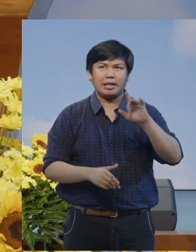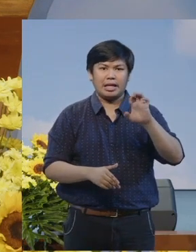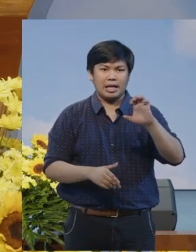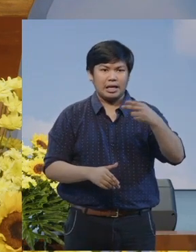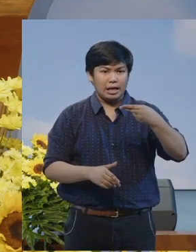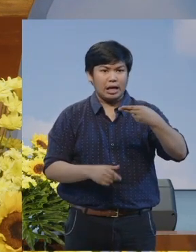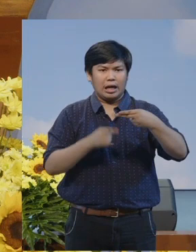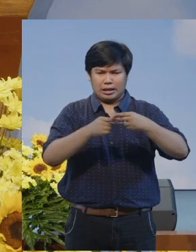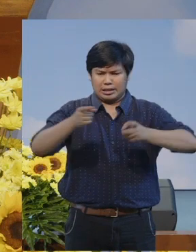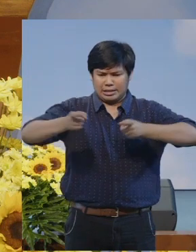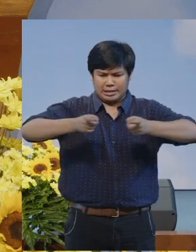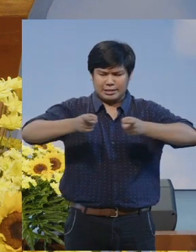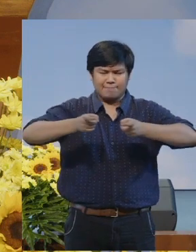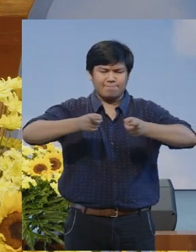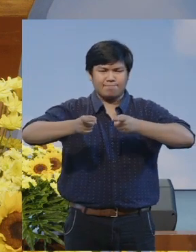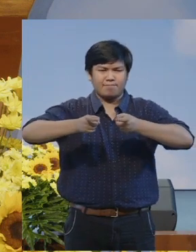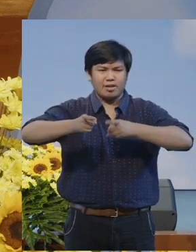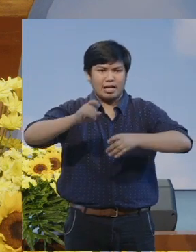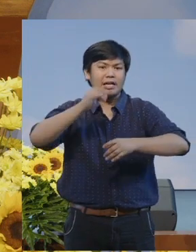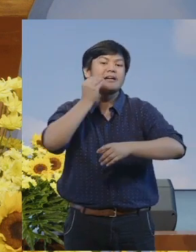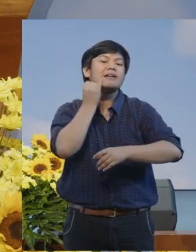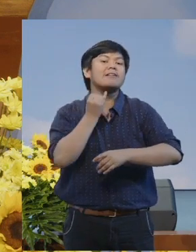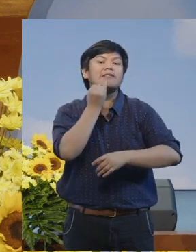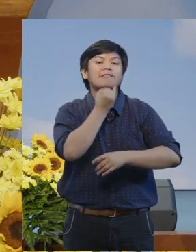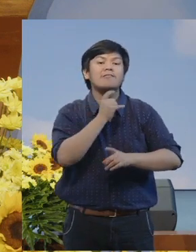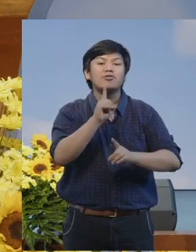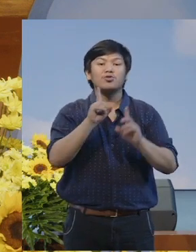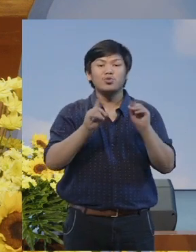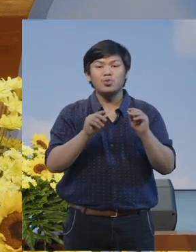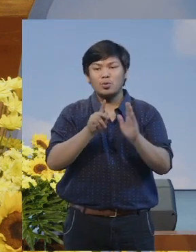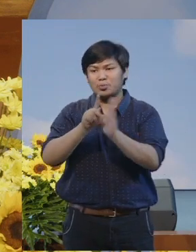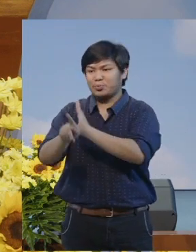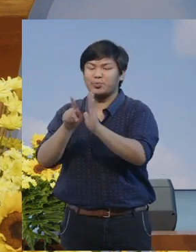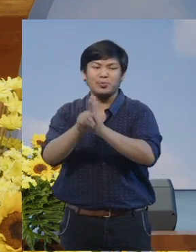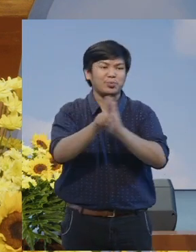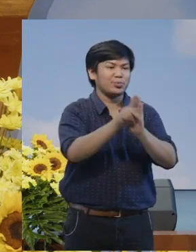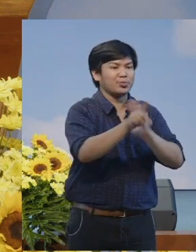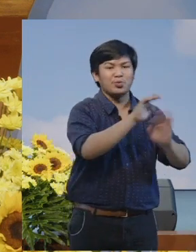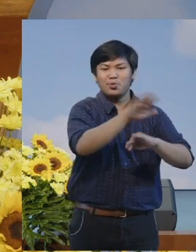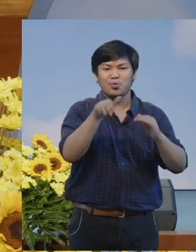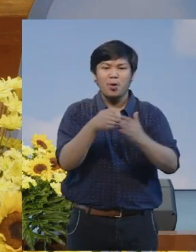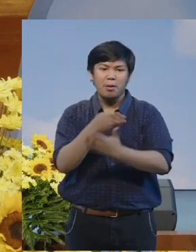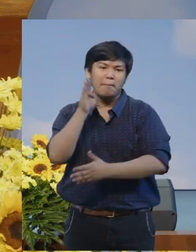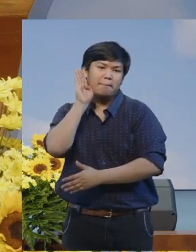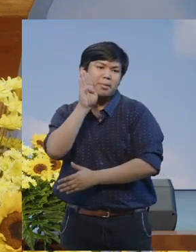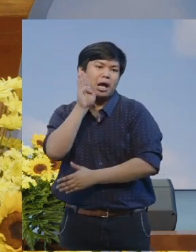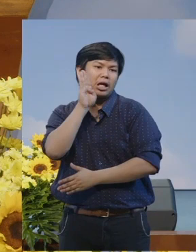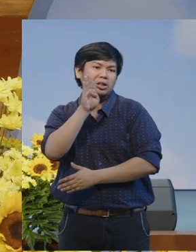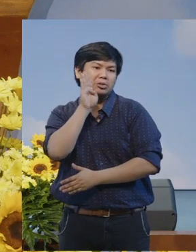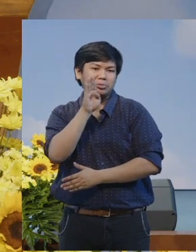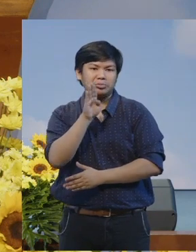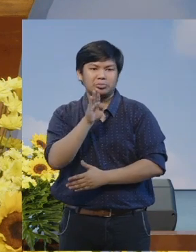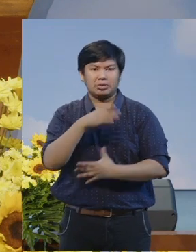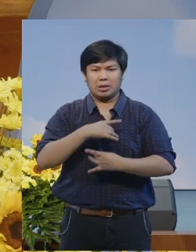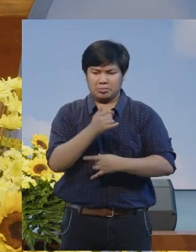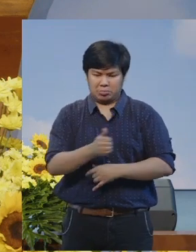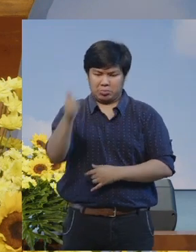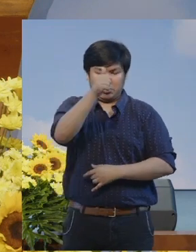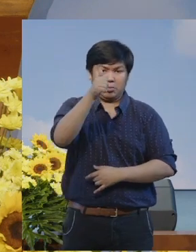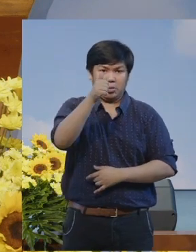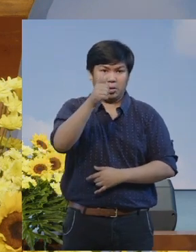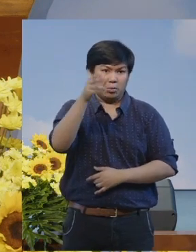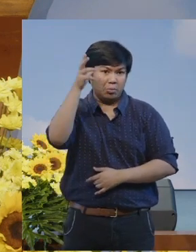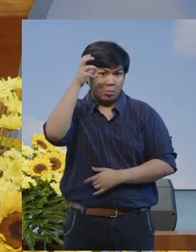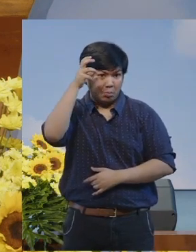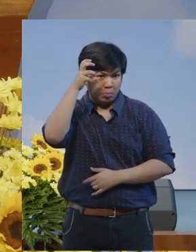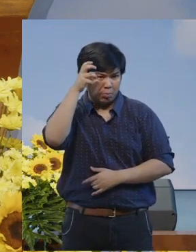ng Israel, kaya pinatay niya lahat ng mga kalaban niya. At gumawa ang mga demonyo ng paraan upang